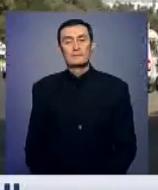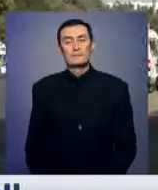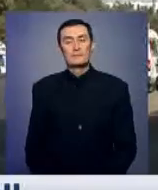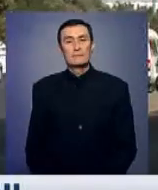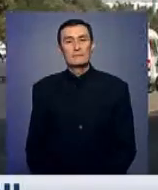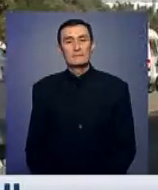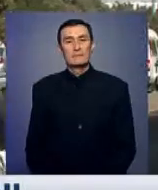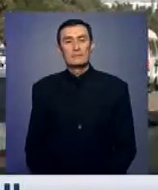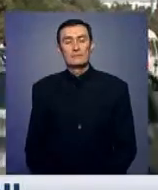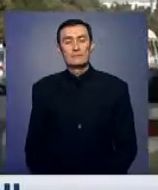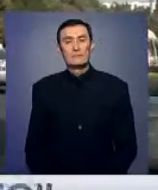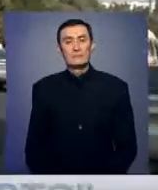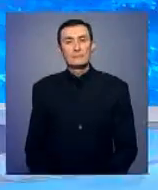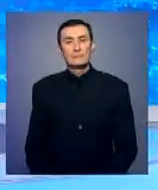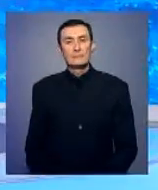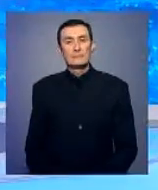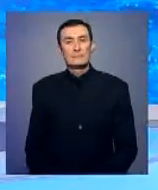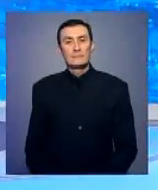24, Ташкент.